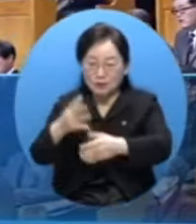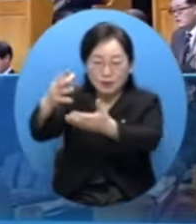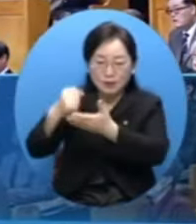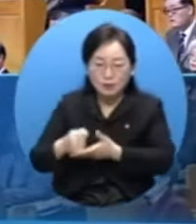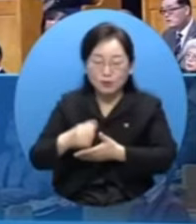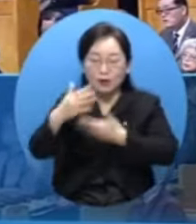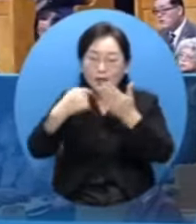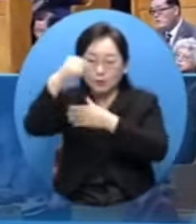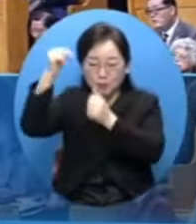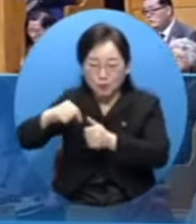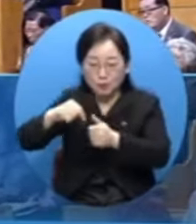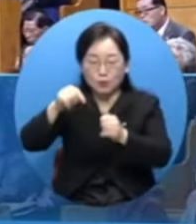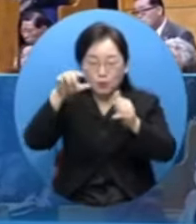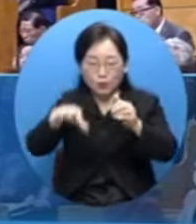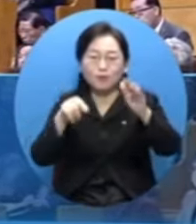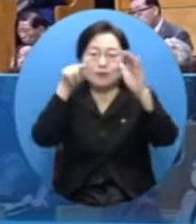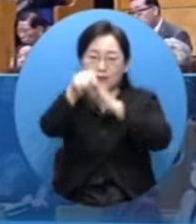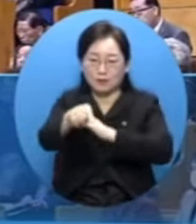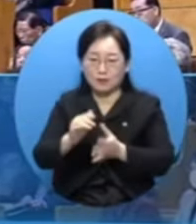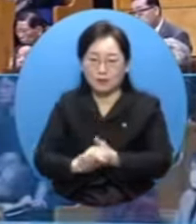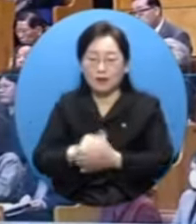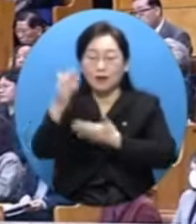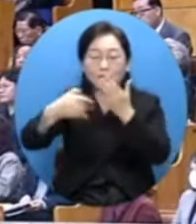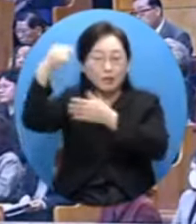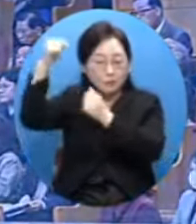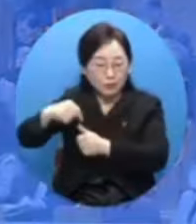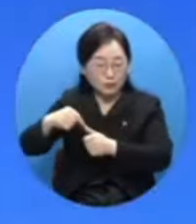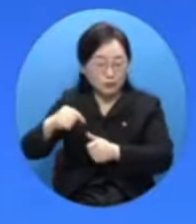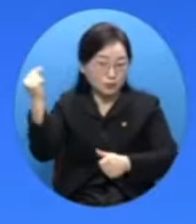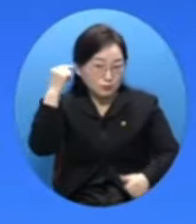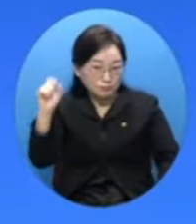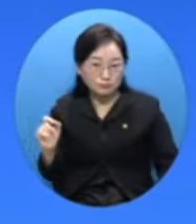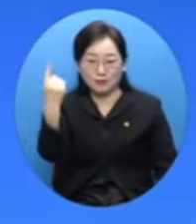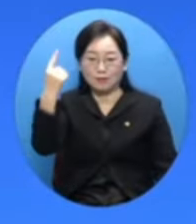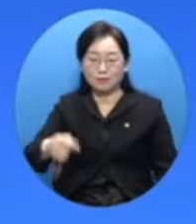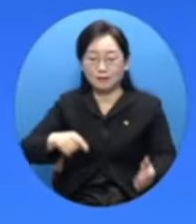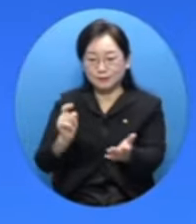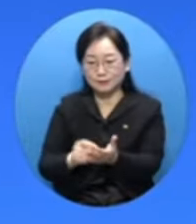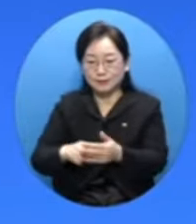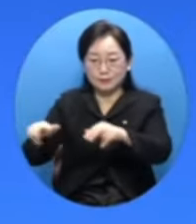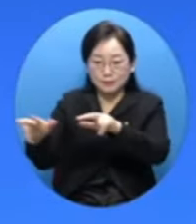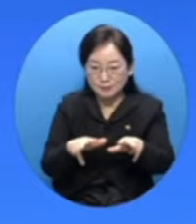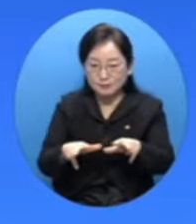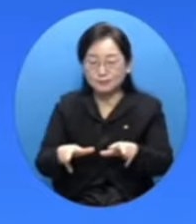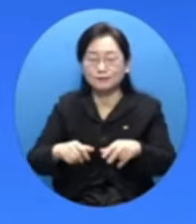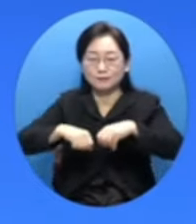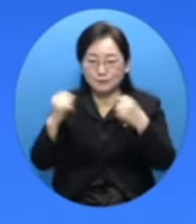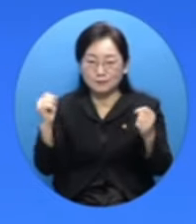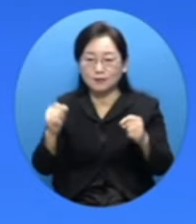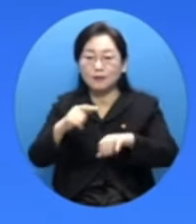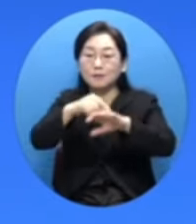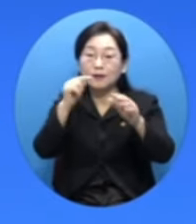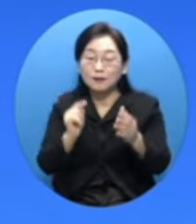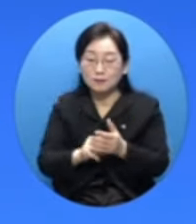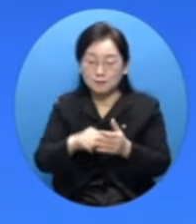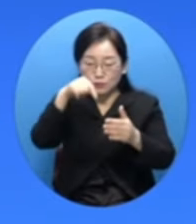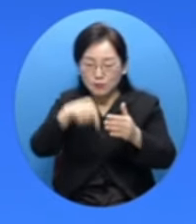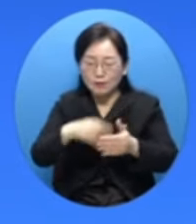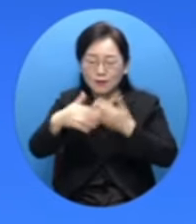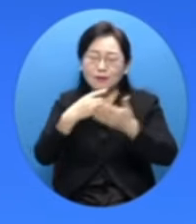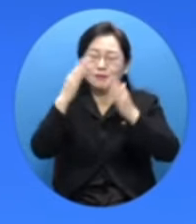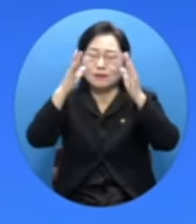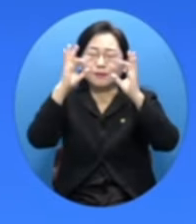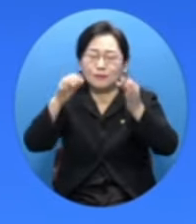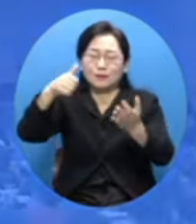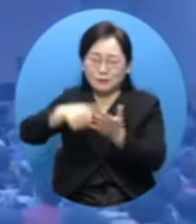일러주신 곳으로 가더니, 하나님의 명령을 듣자마자 그는 즉각 순종하기로 결단했습니다. 그 밤에 하나님만 바라보고 하나님께 엎드려